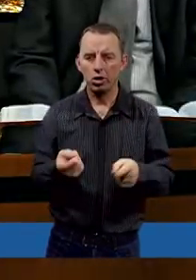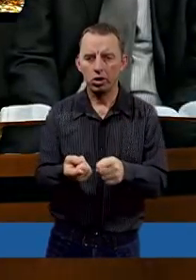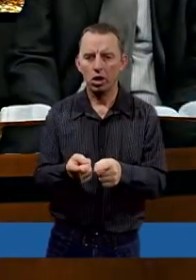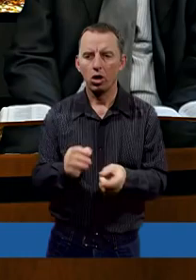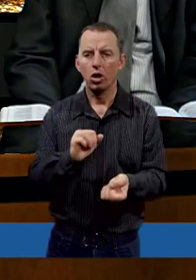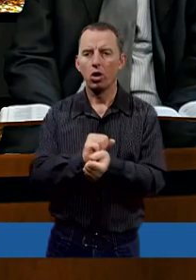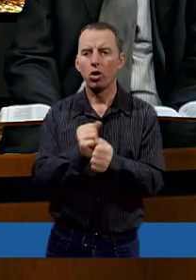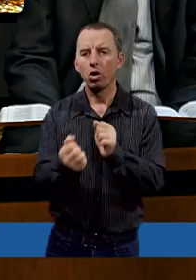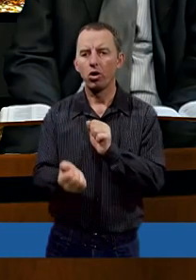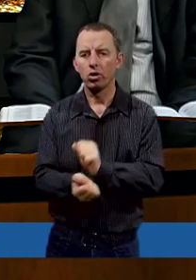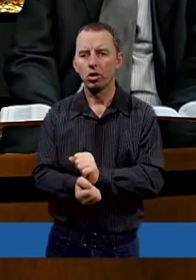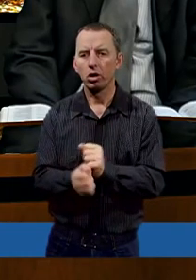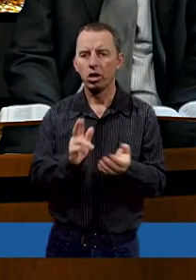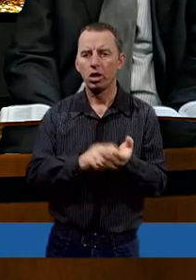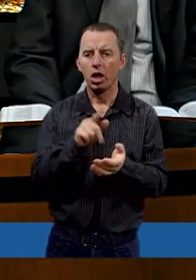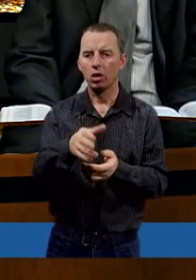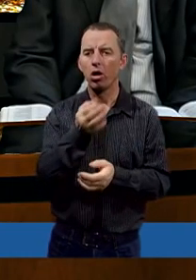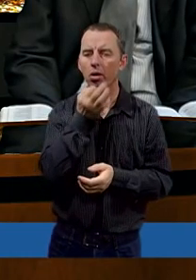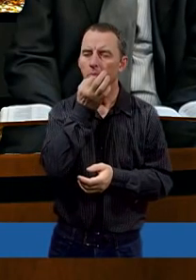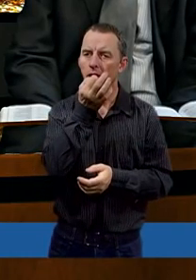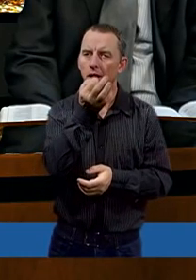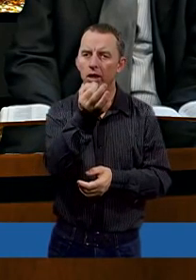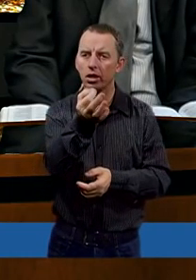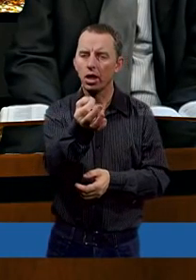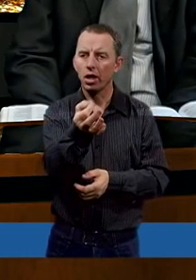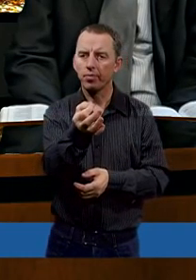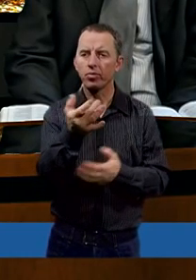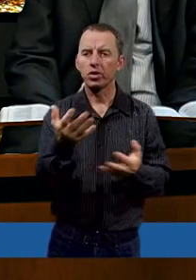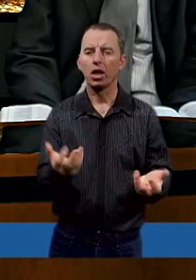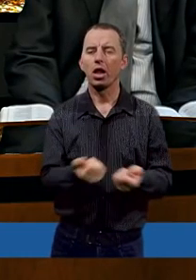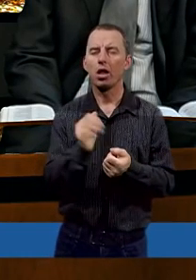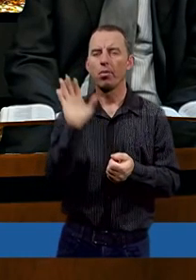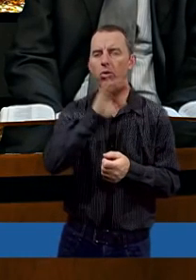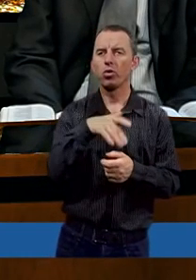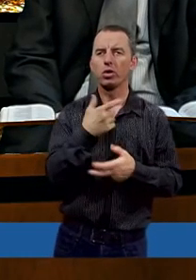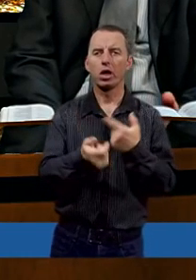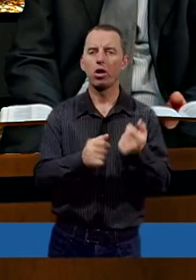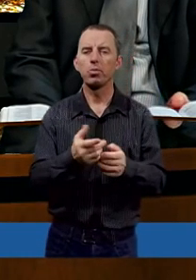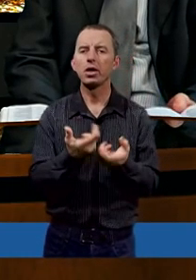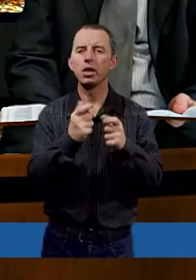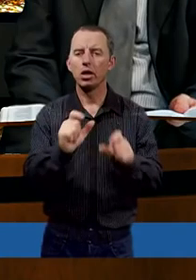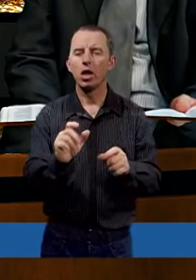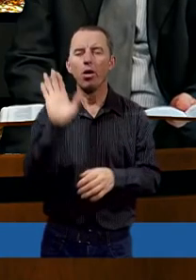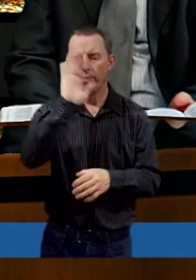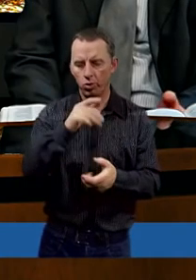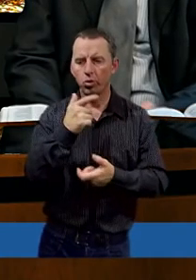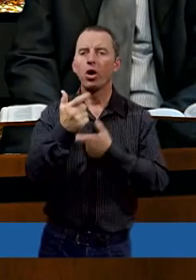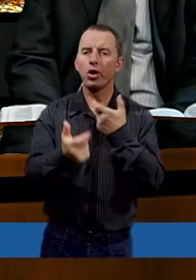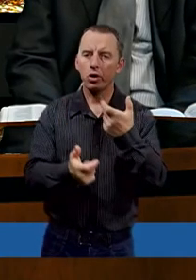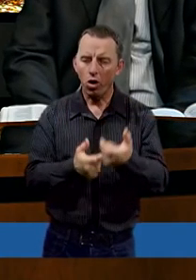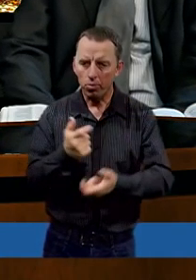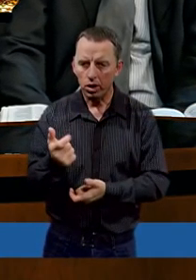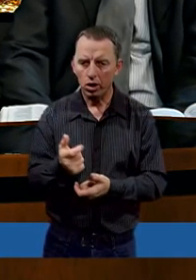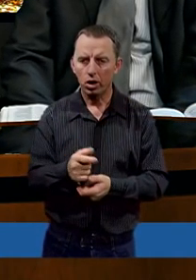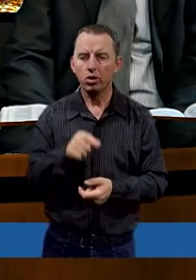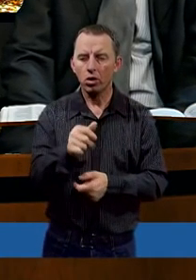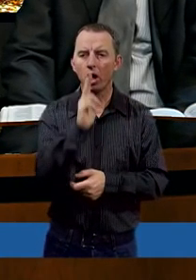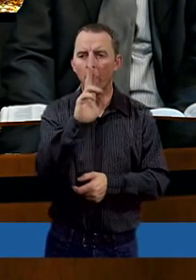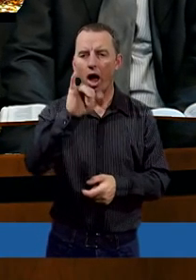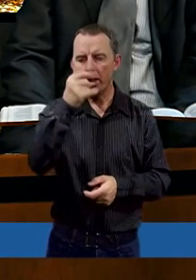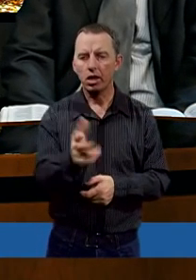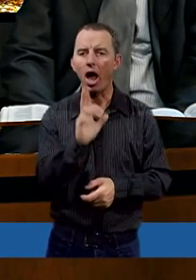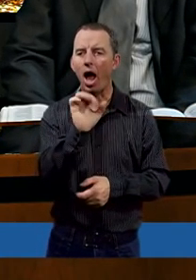Chociaż na to pytanie znajduję odpowiedź, czy Pan Bóg nie robi nic? Pan Bóg robi. Historia Kaina i